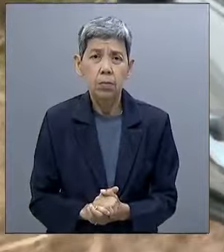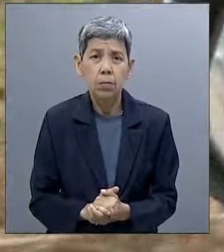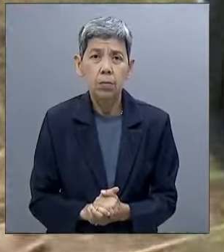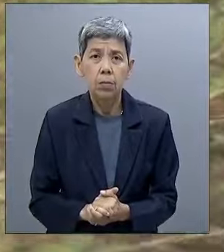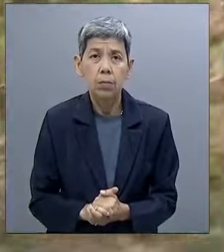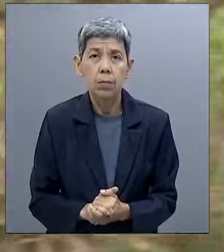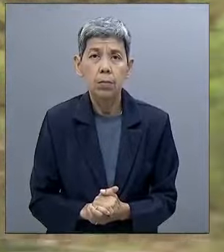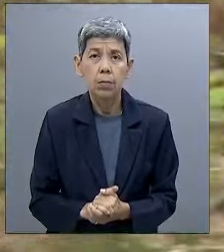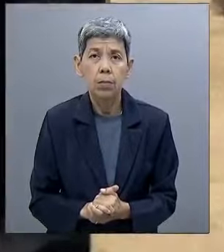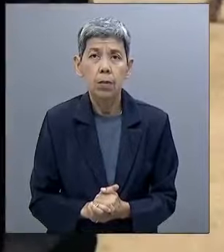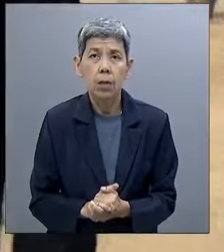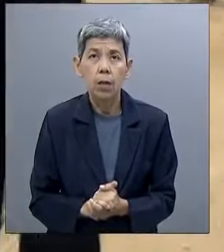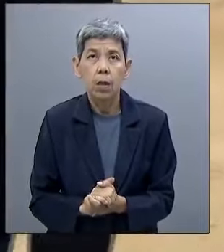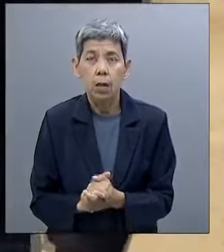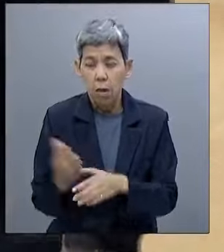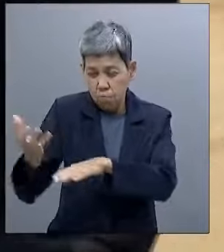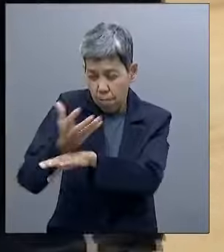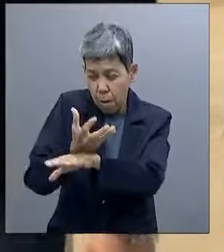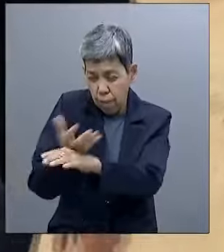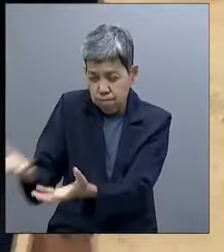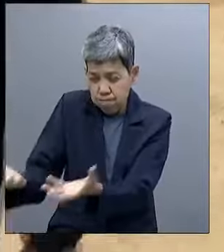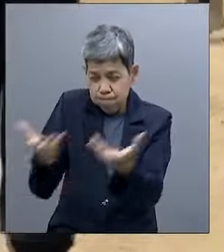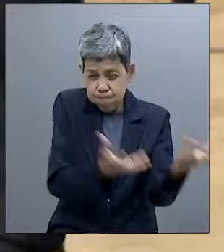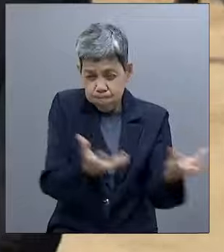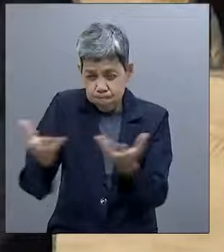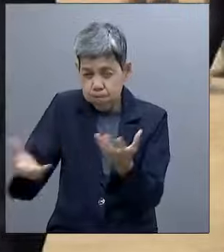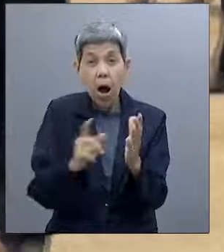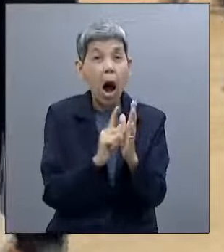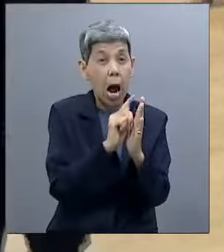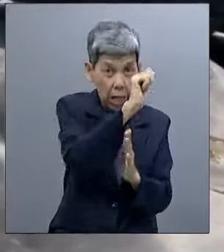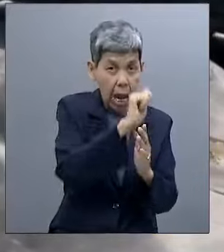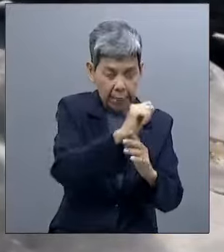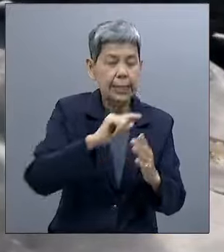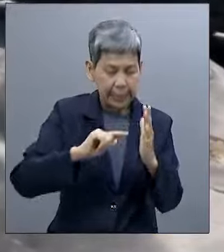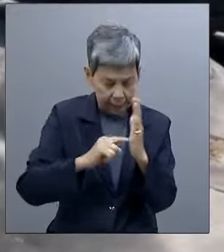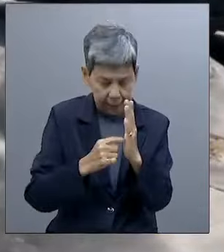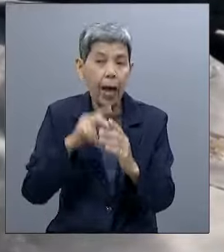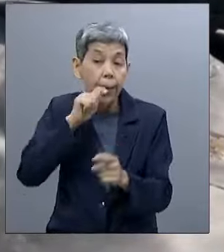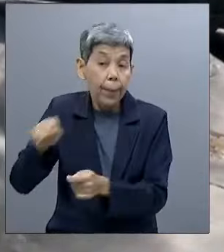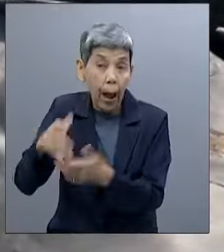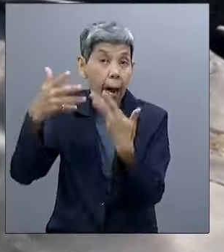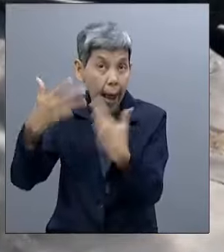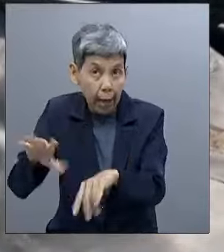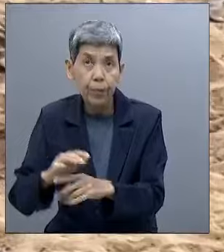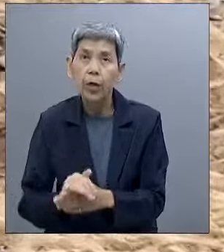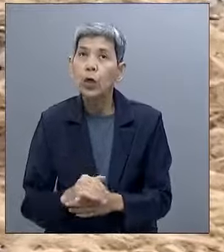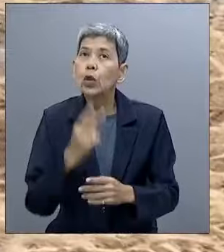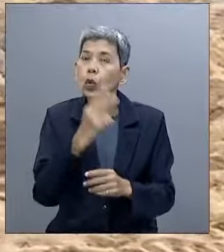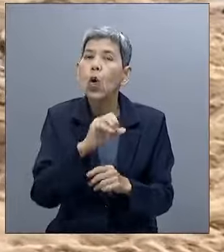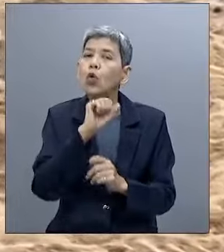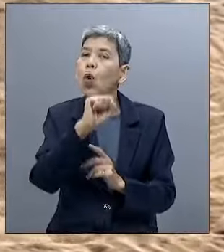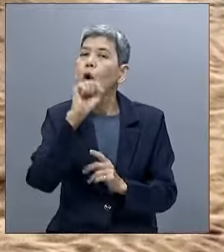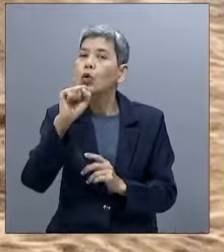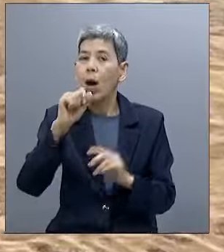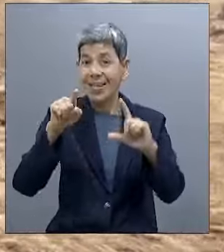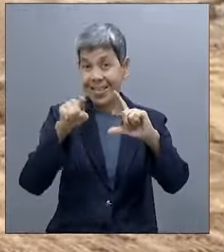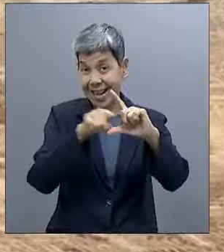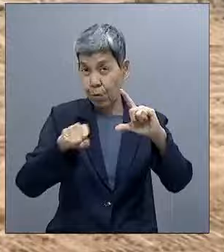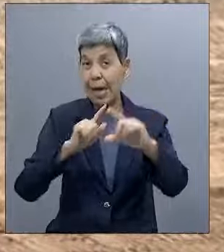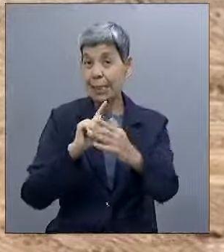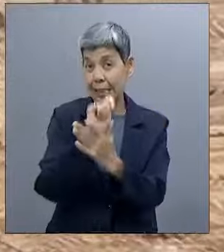ส่วนการขนย้ายกากแคดเมียมกลับมายังจังหวัดตากคาดว่าจะเริ่มหลังจากสงกรานต์ขณะที่ส.ส.พรรคก้าวไกลจังหวัดตาก